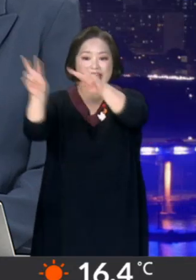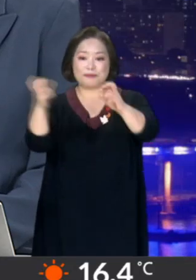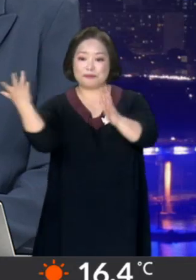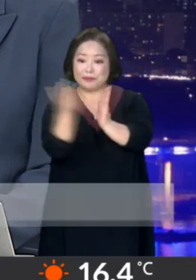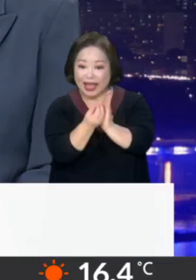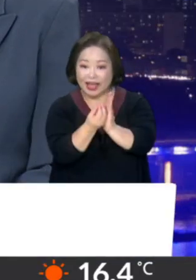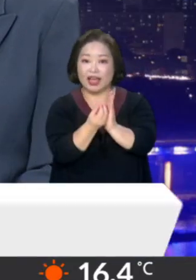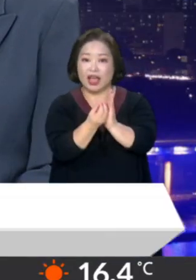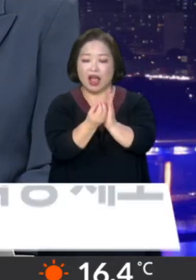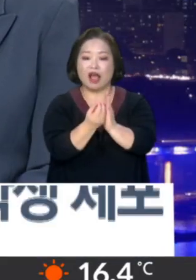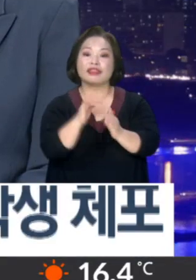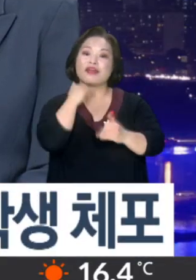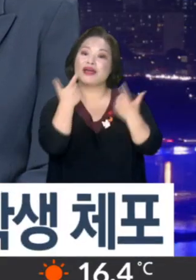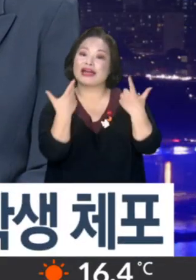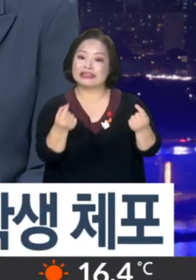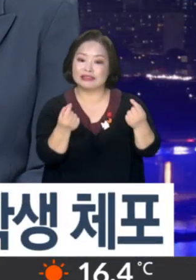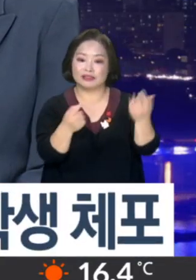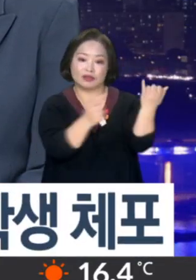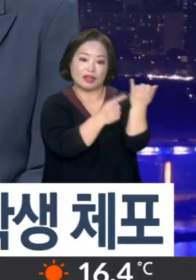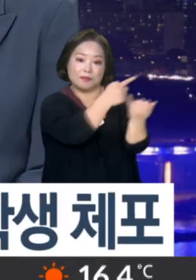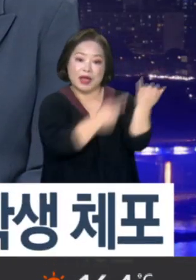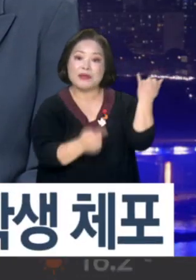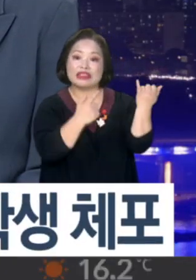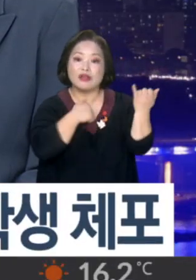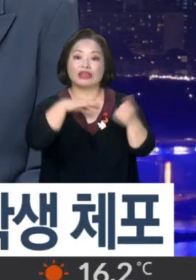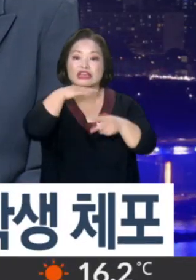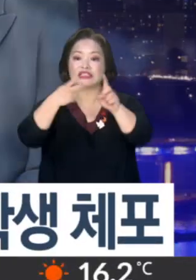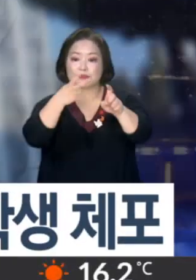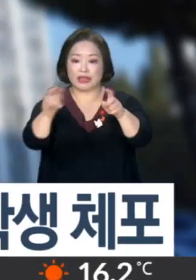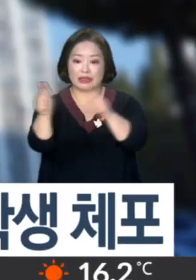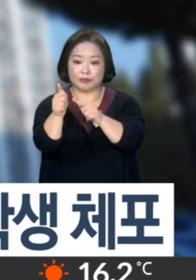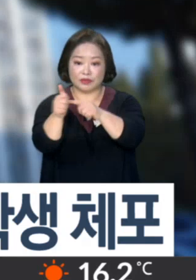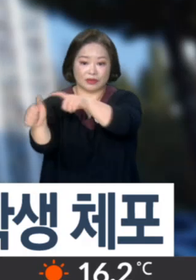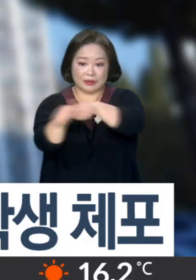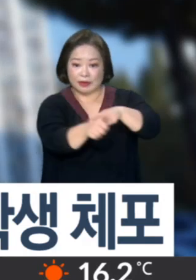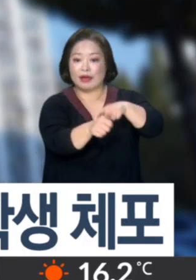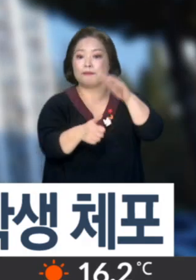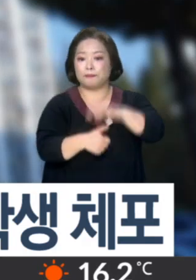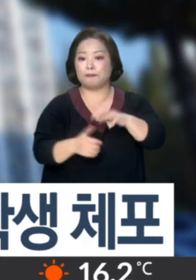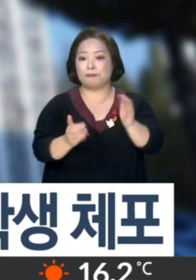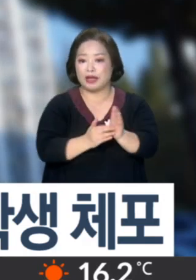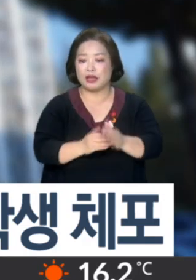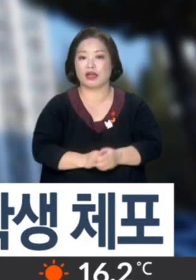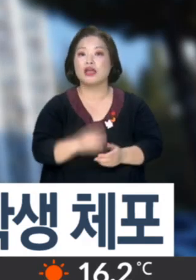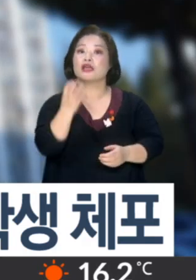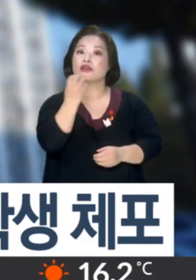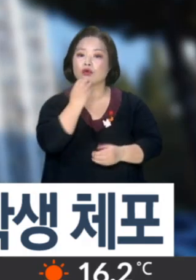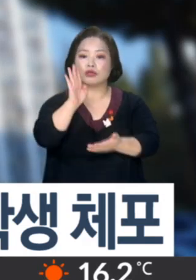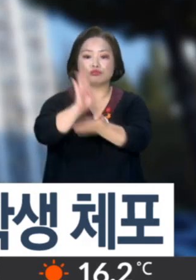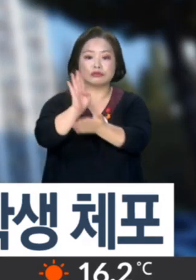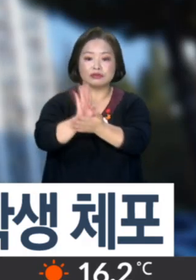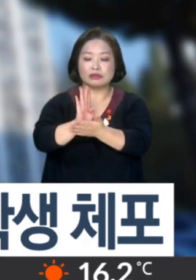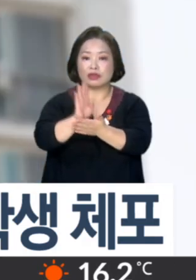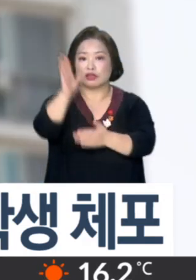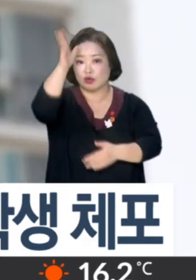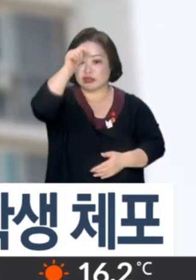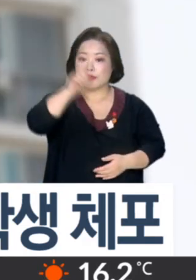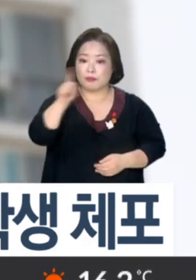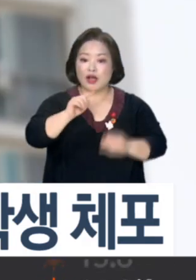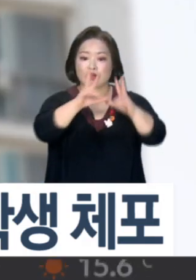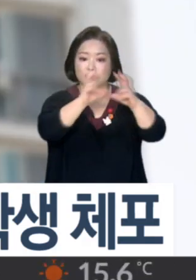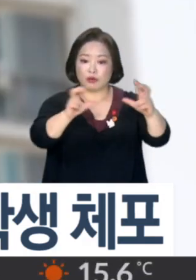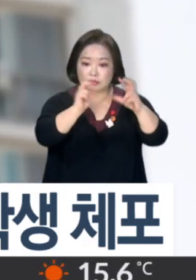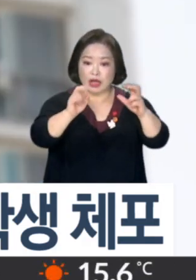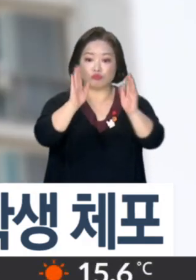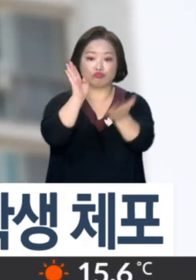채팅 앱에서 만난 또래 여학생을 살해한 10대 남학생이 경찰에 붙잡혔습니다. 경기 분당경찰서는 성남